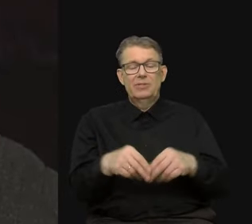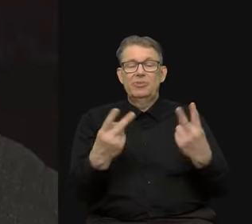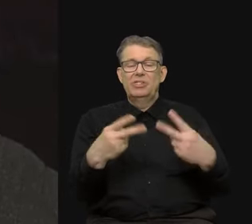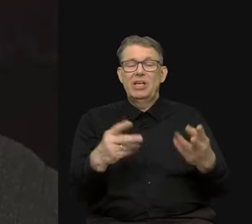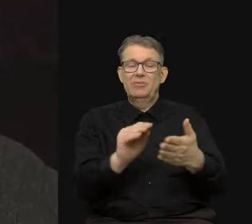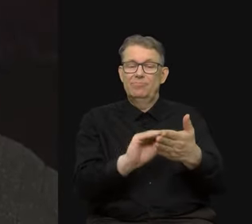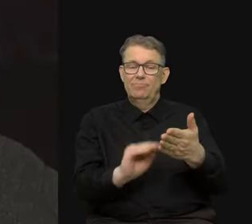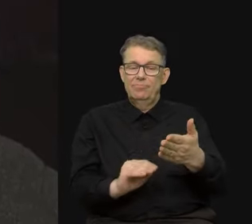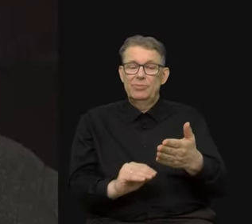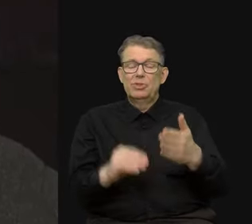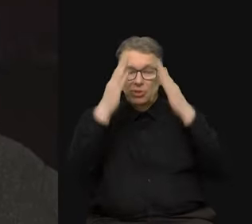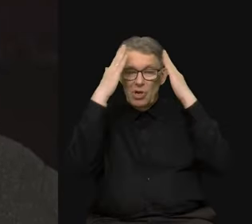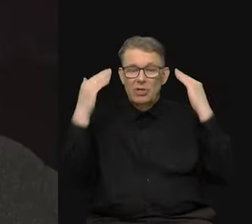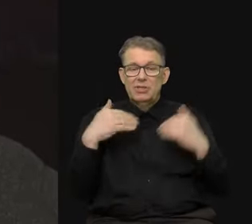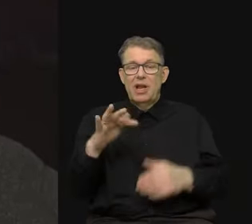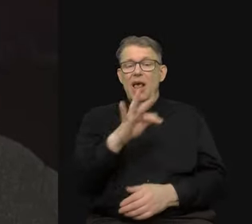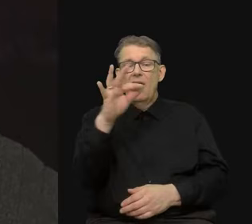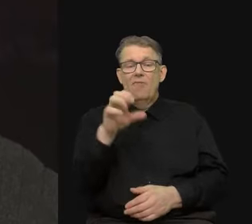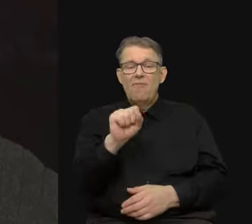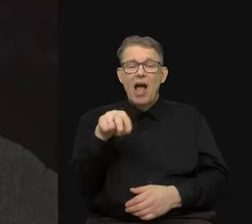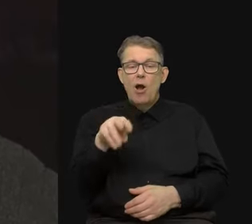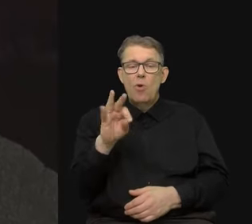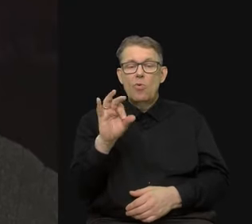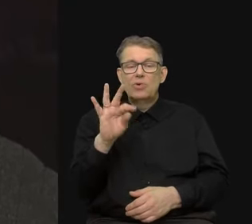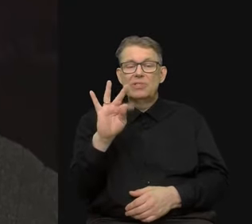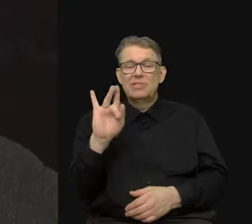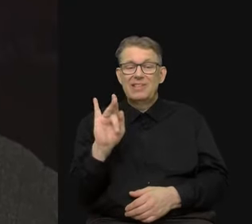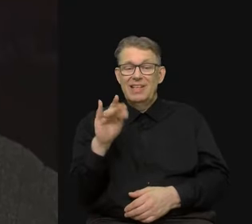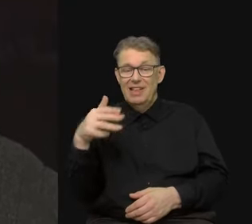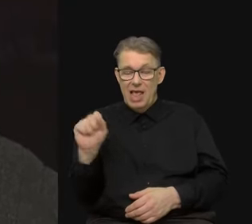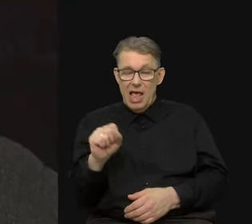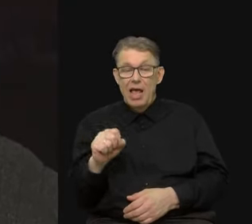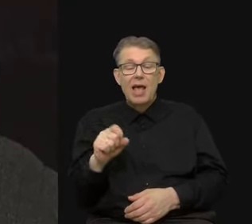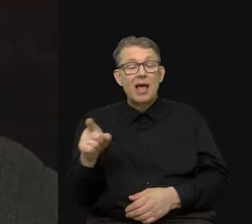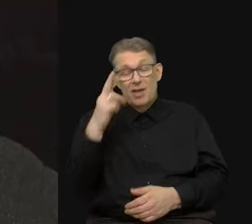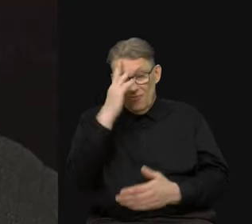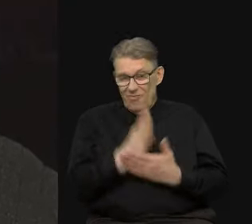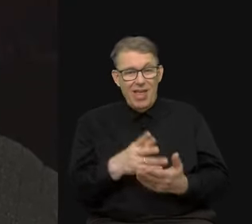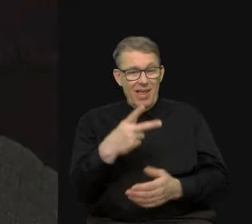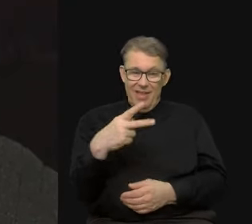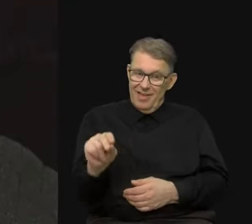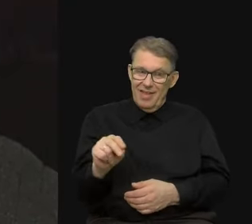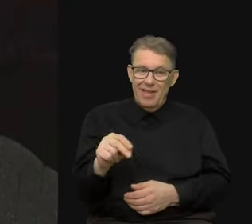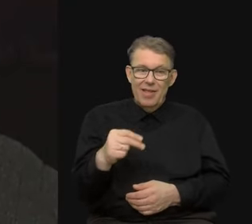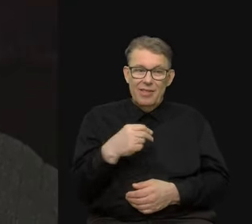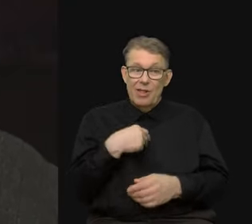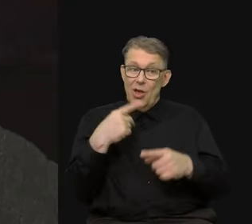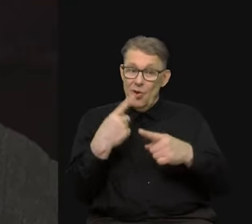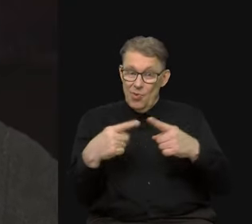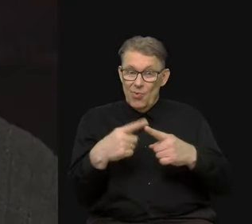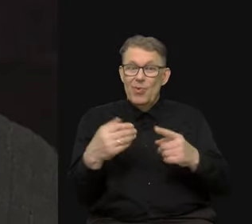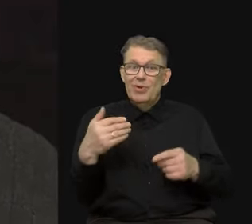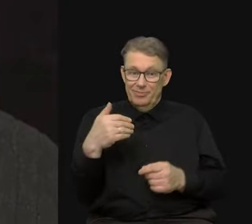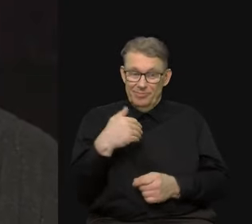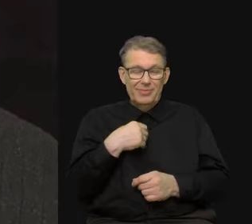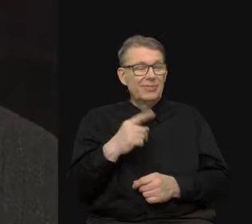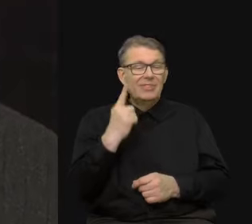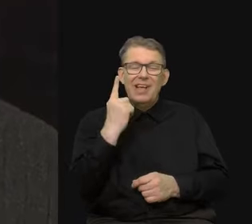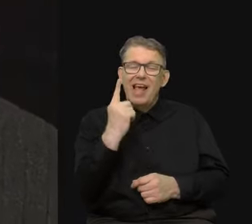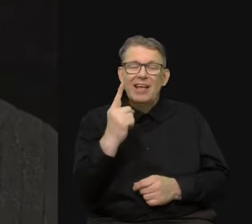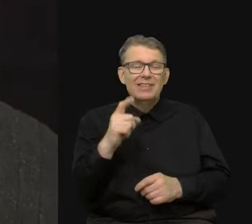Faustyny. Wierzcie lub nie, ale przez krótki czas jako jedyny na świecie publikowałem pamiętniki siostry